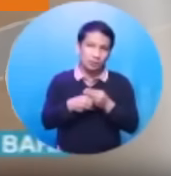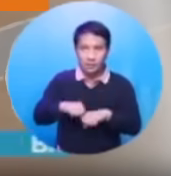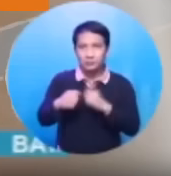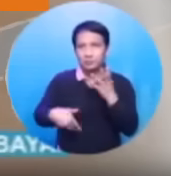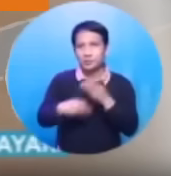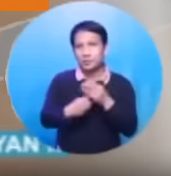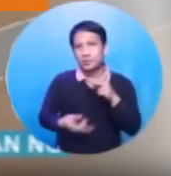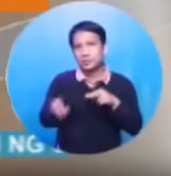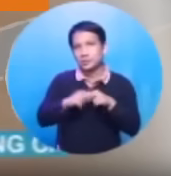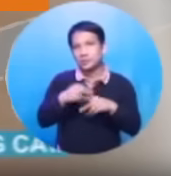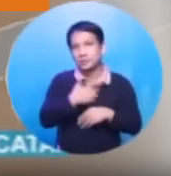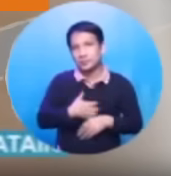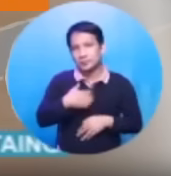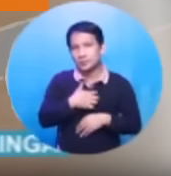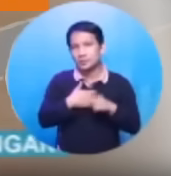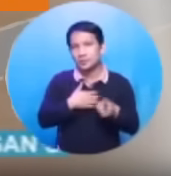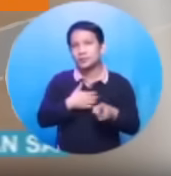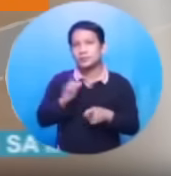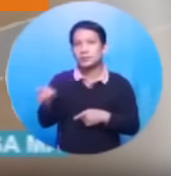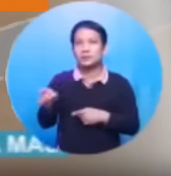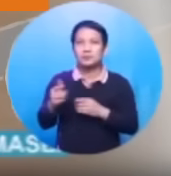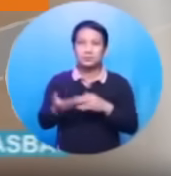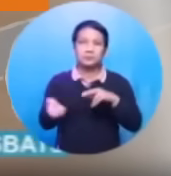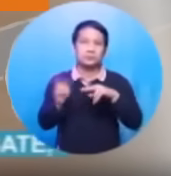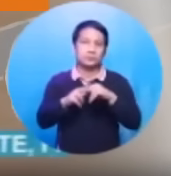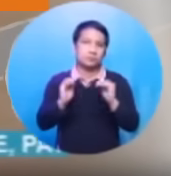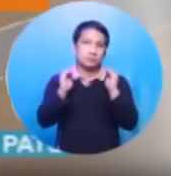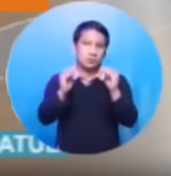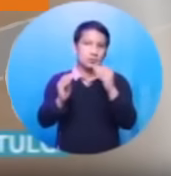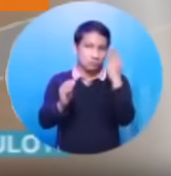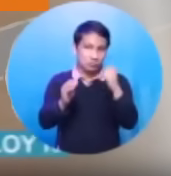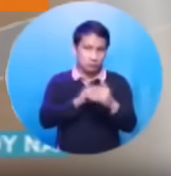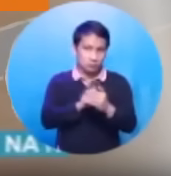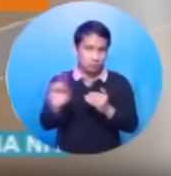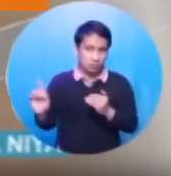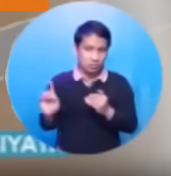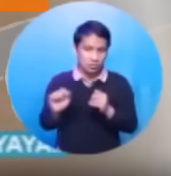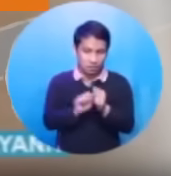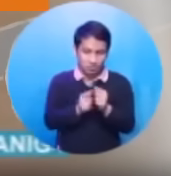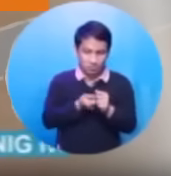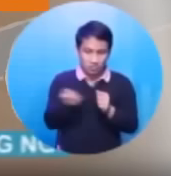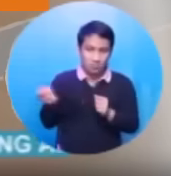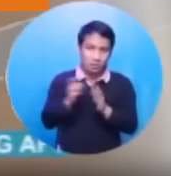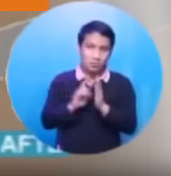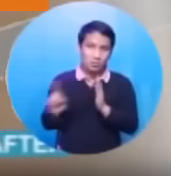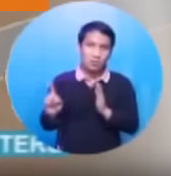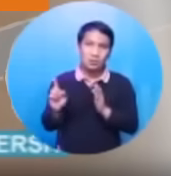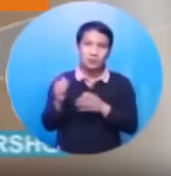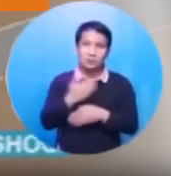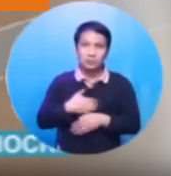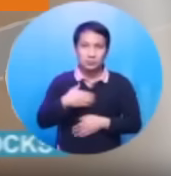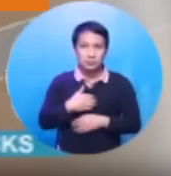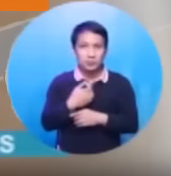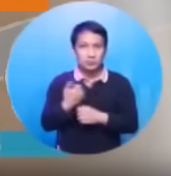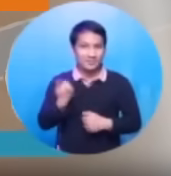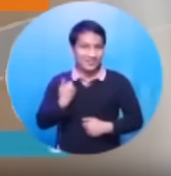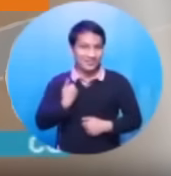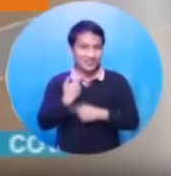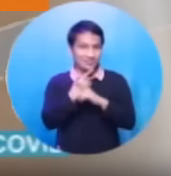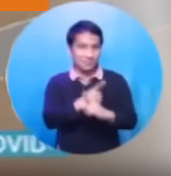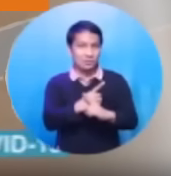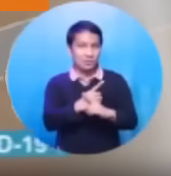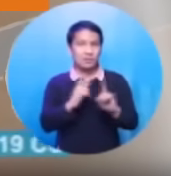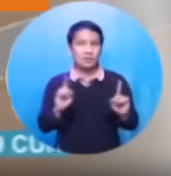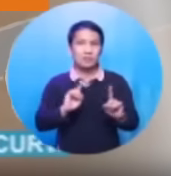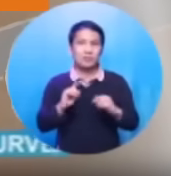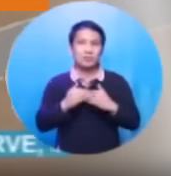na kapag self-defense talagang gusto nilang itaas na depensa dito, bakit kailangan pang pasukan? Kasi usually, sa cases po ng self-defense, usually, dapat